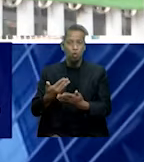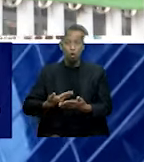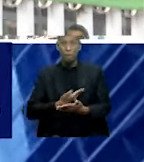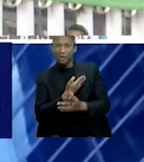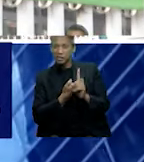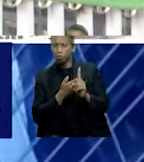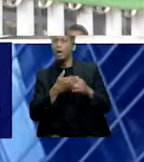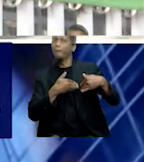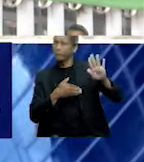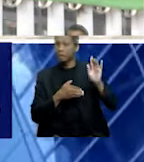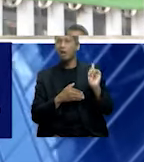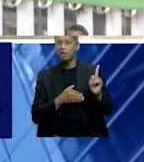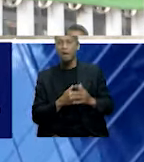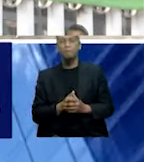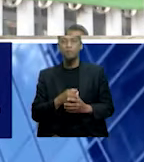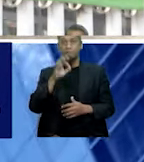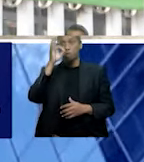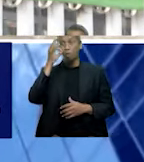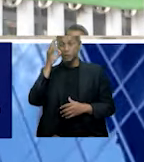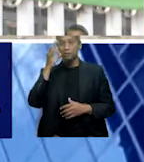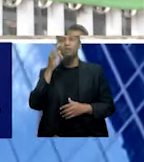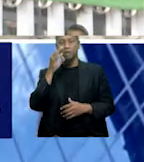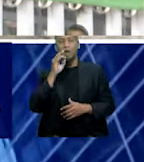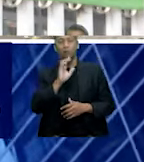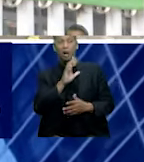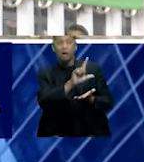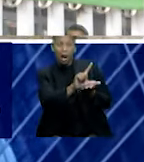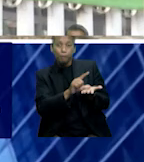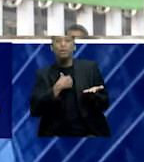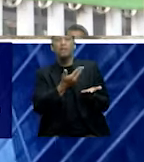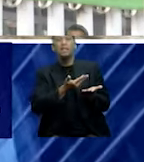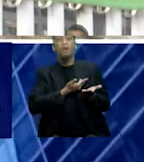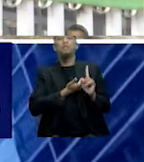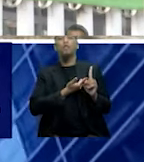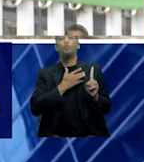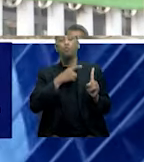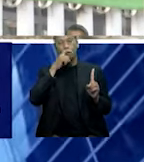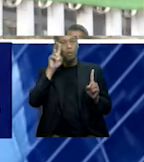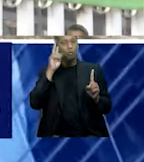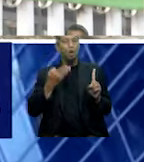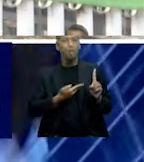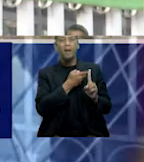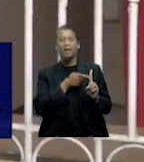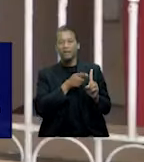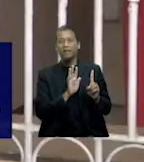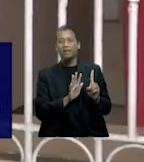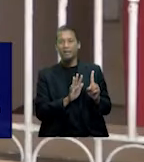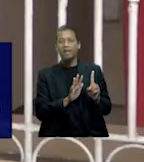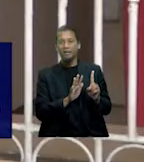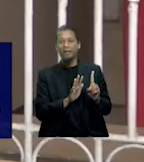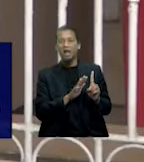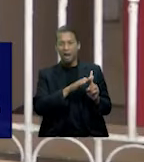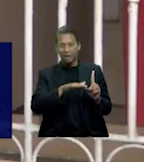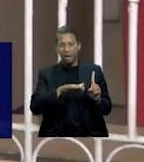baru pagi tadi polisi menerima 1 laporan lainnya dari orang tua balita yang juga anaknya